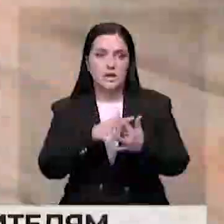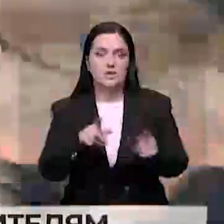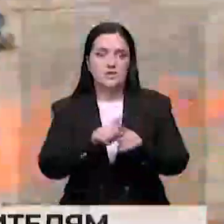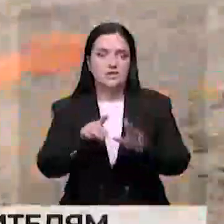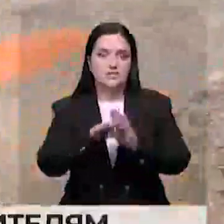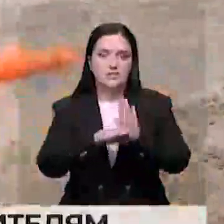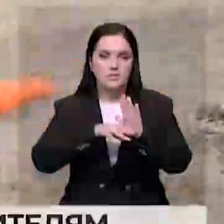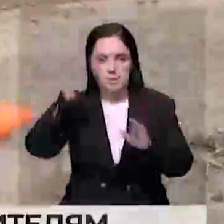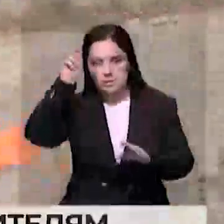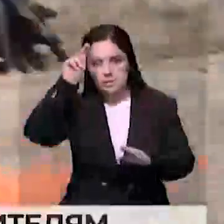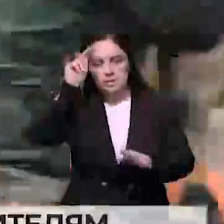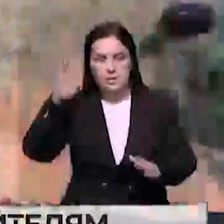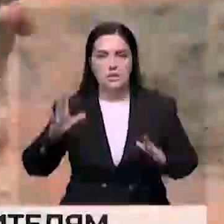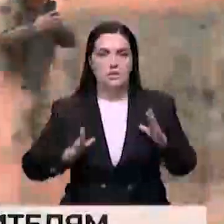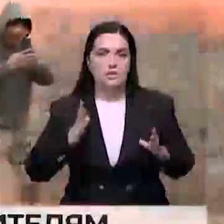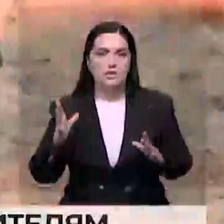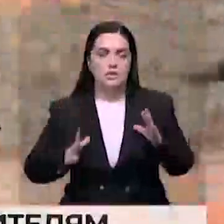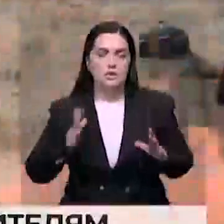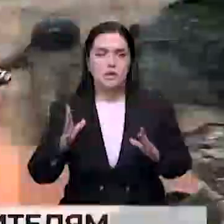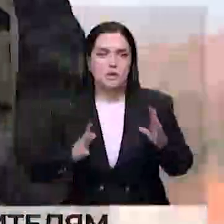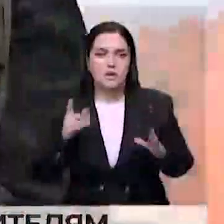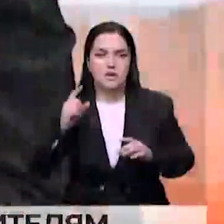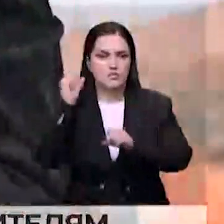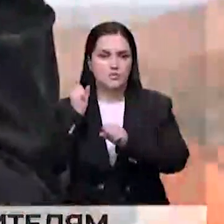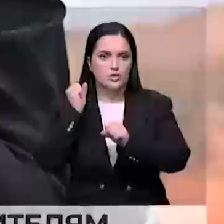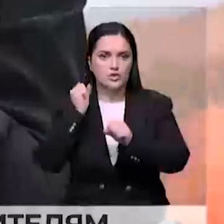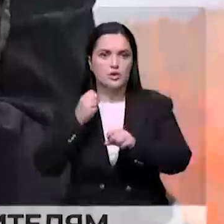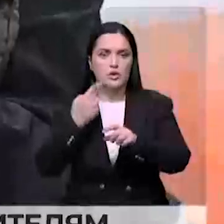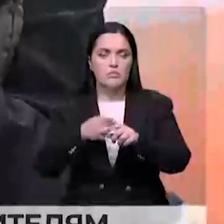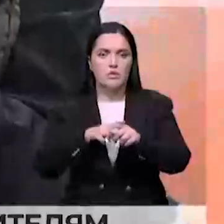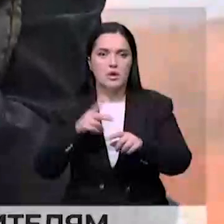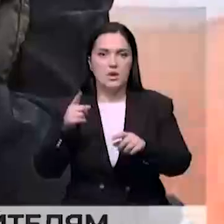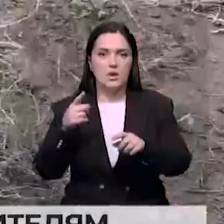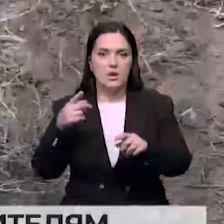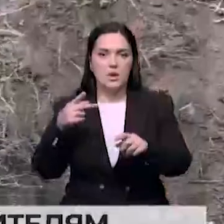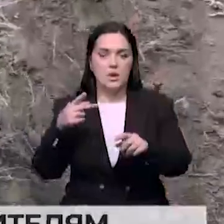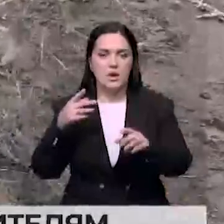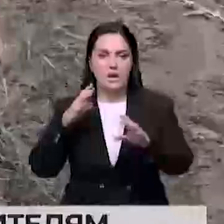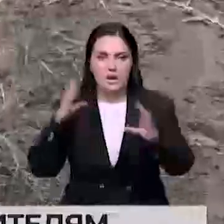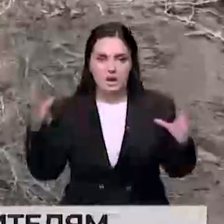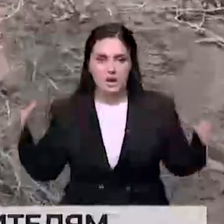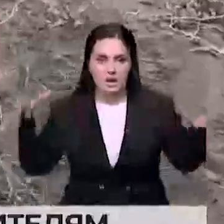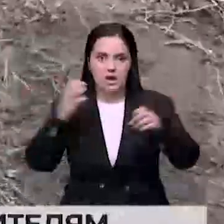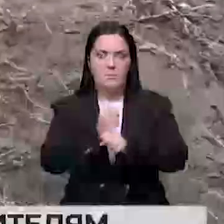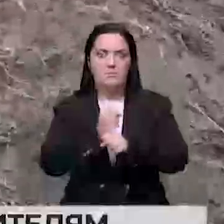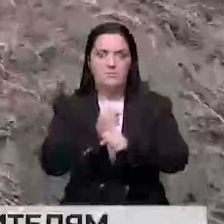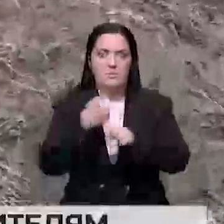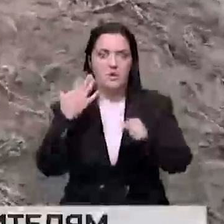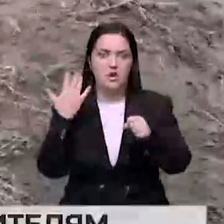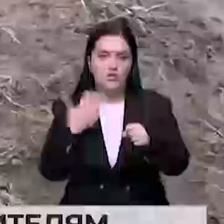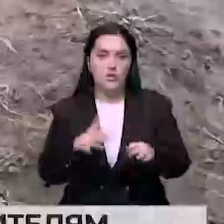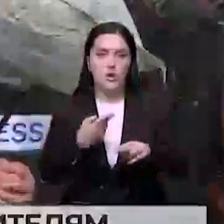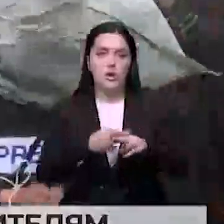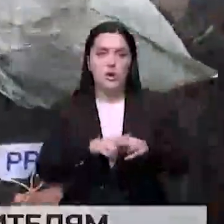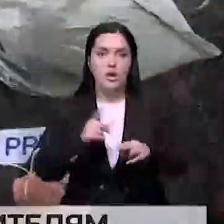сценарию развернулись учения. Светонепроницаемые мешки отрезали окуупера и микрофона от мира, превратив в беззащитных марионеток.